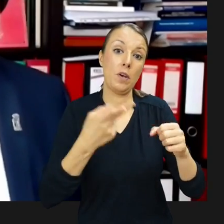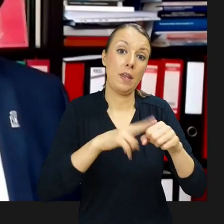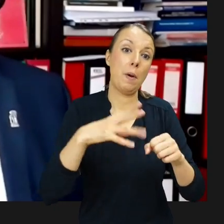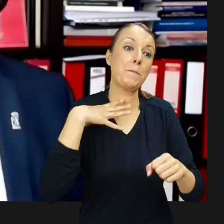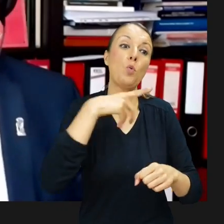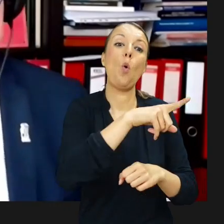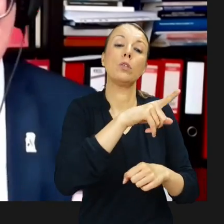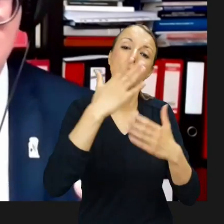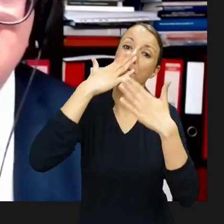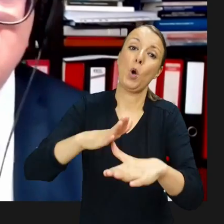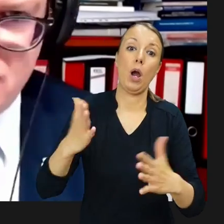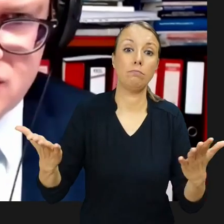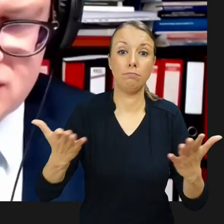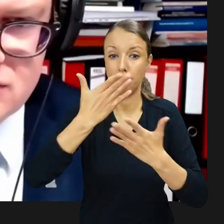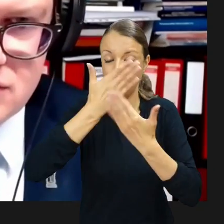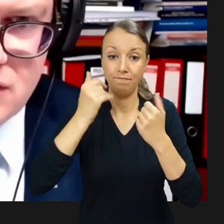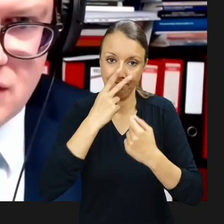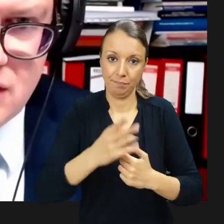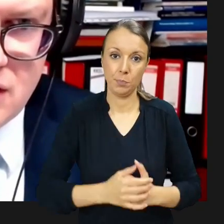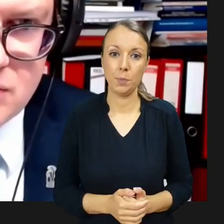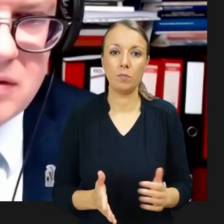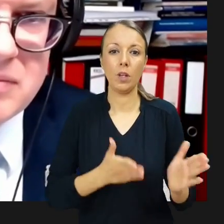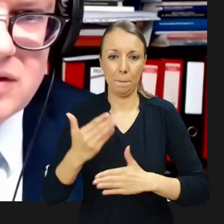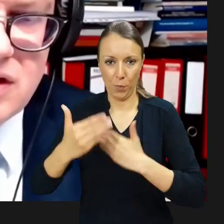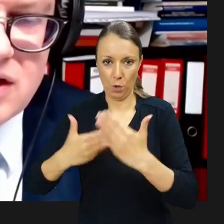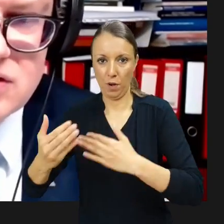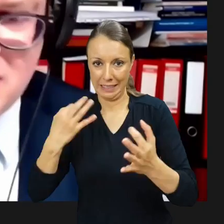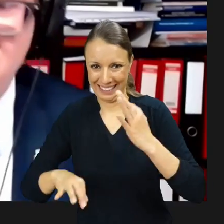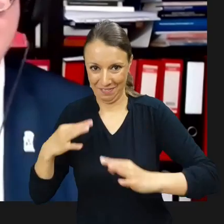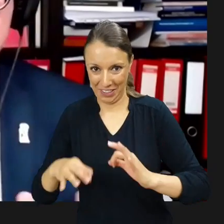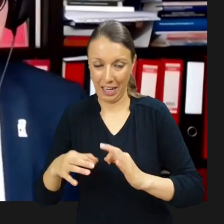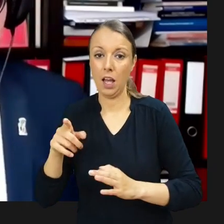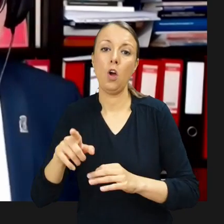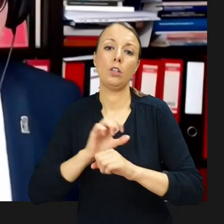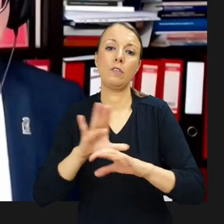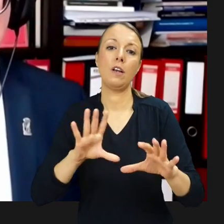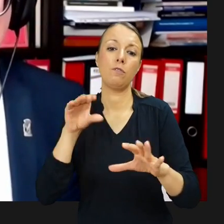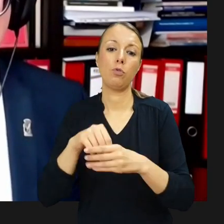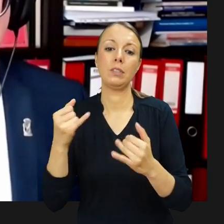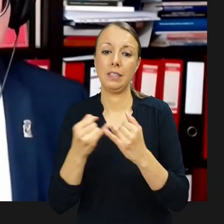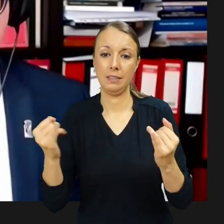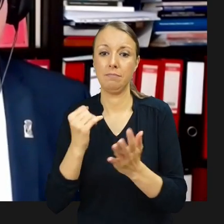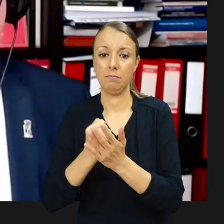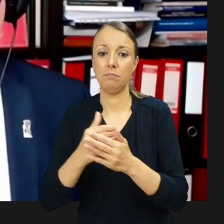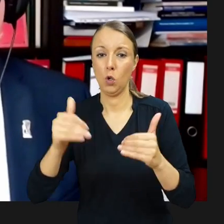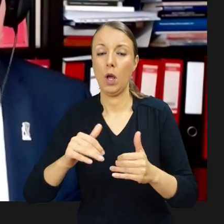Postępowanie cywilne oczywiście jest w stanie przyjąć wiele rzeczy, bo my mamy niejedną sprawę administracyjną,